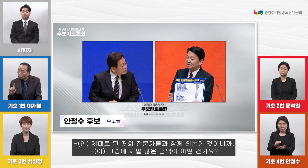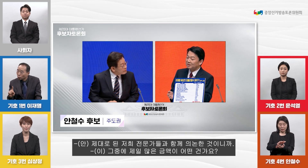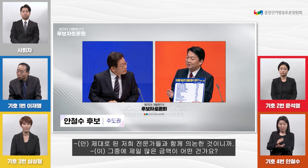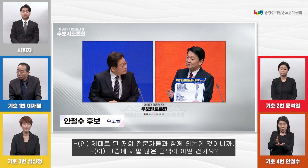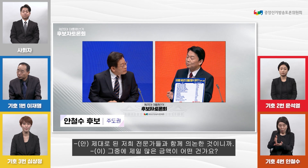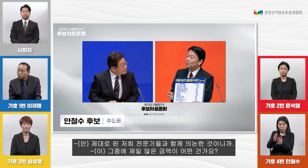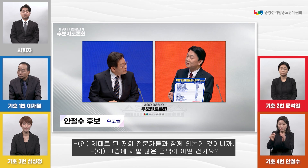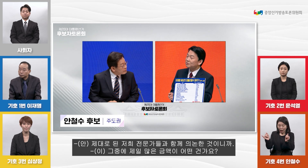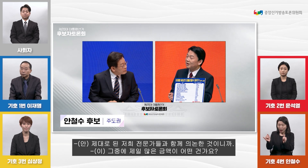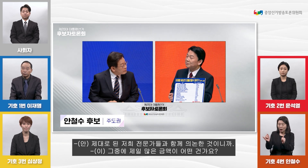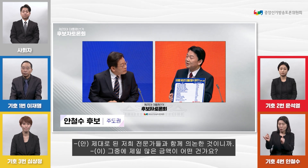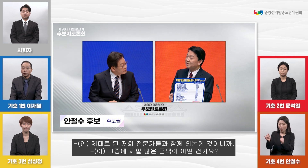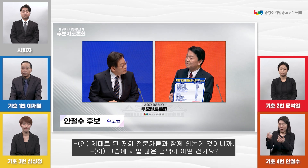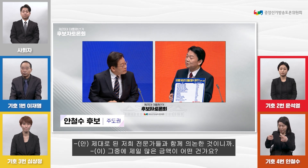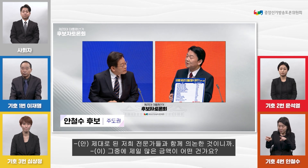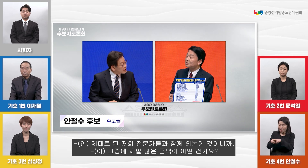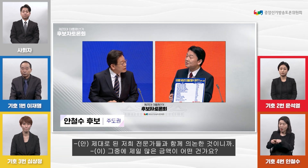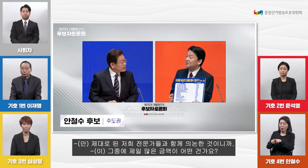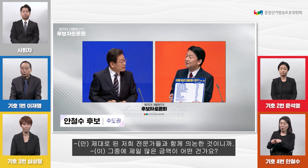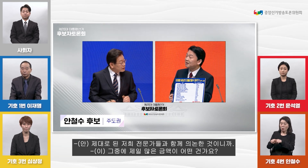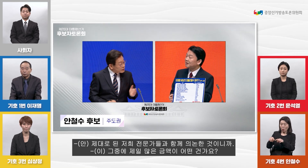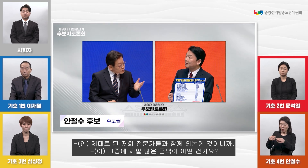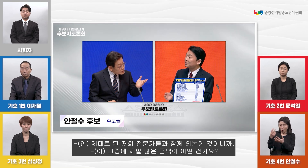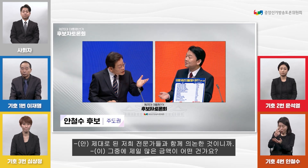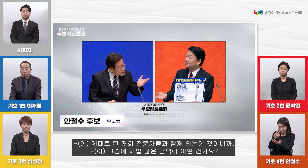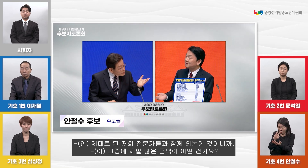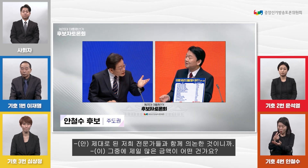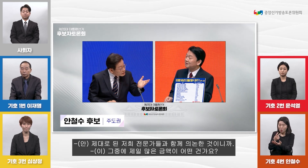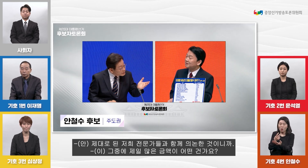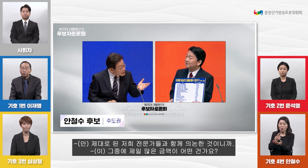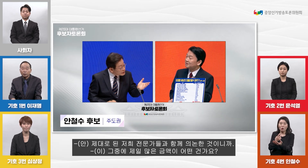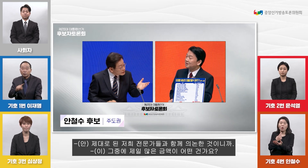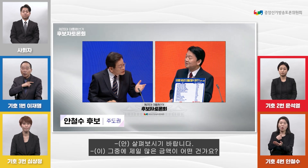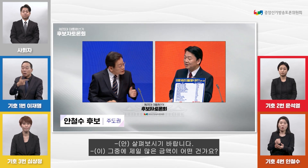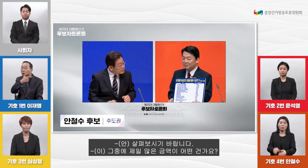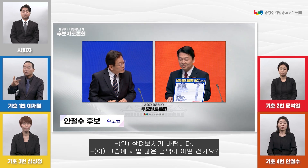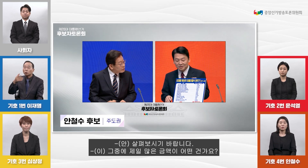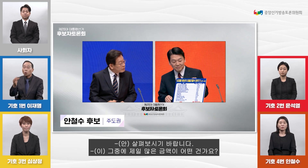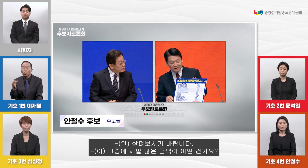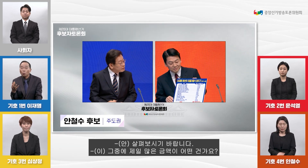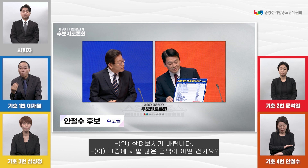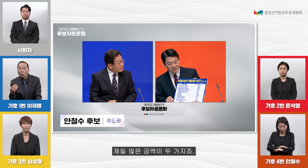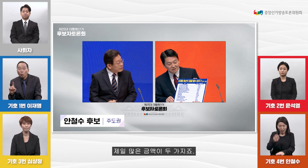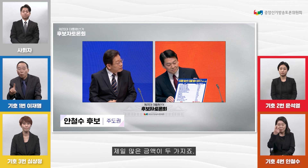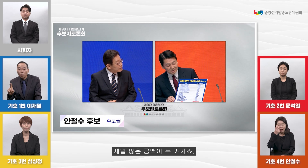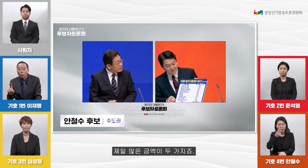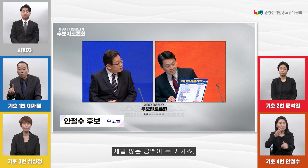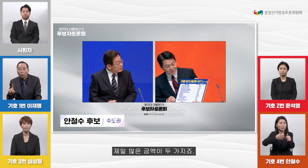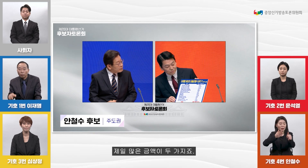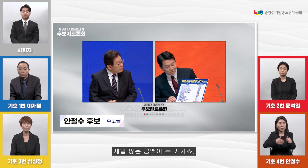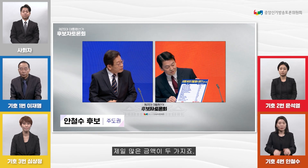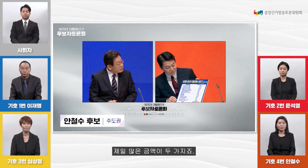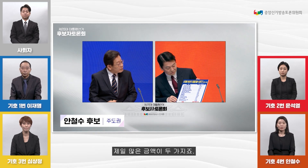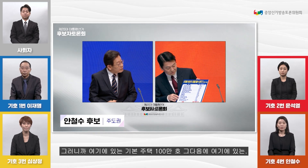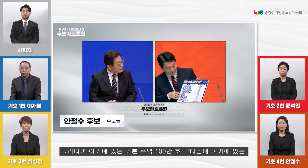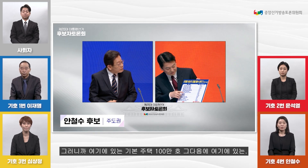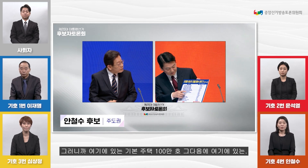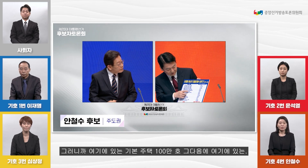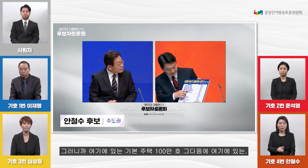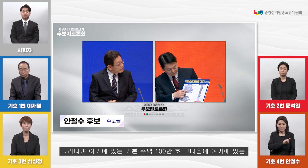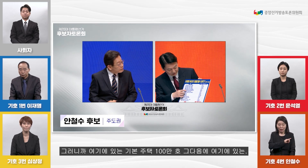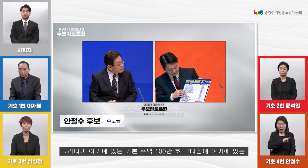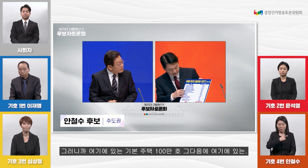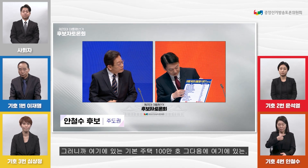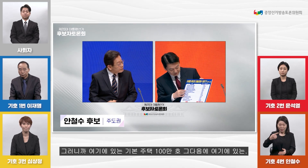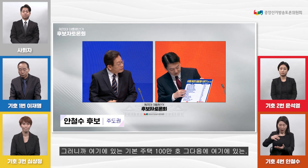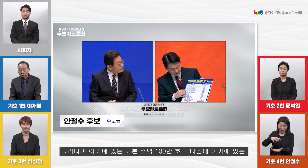저희들 전문가들과 함께 의논한 것이니까 한번 제일 많은 금액이 어떤 건가요? 살펴보시기 바랍니다. 제일 많은 금액이 두 가지죠.